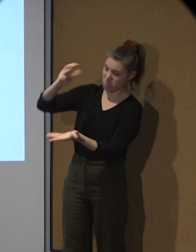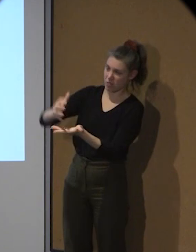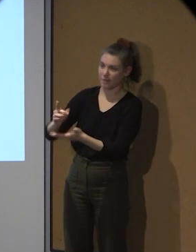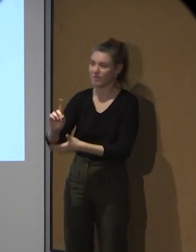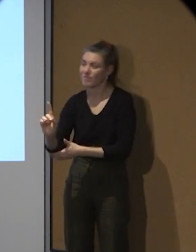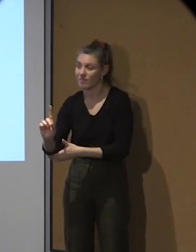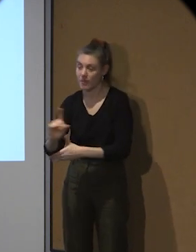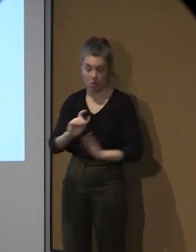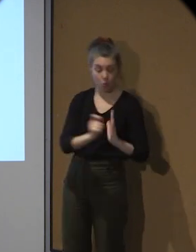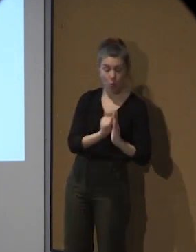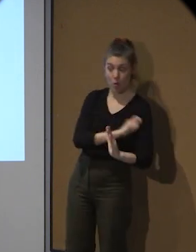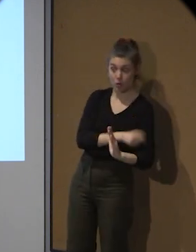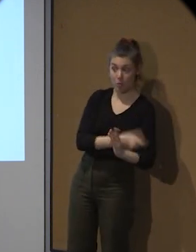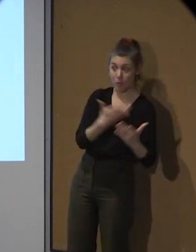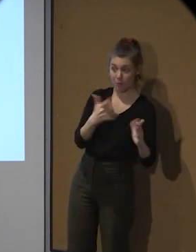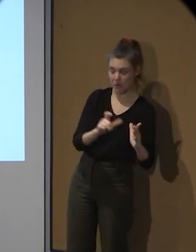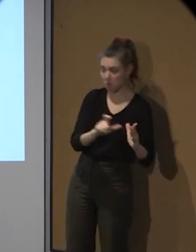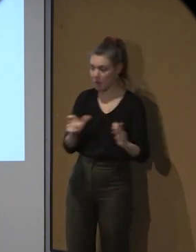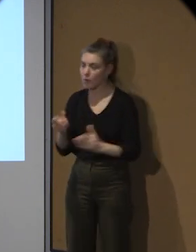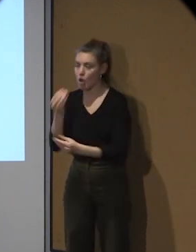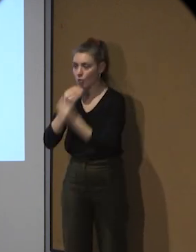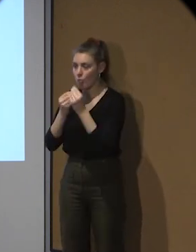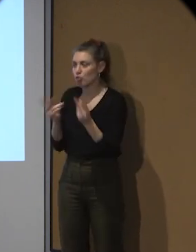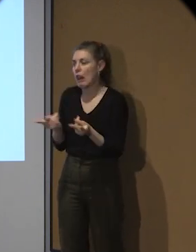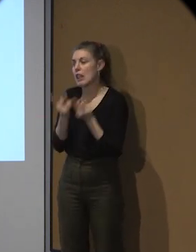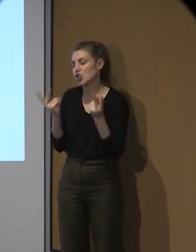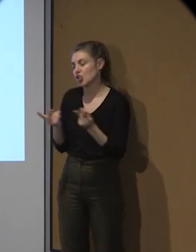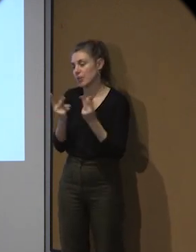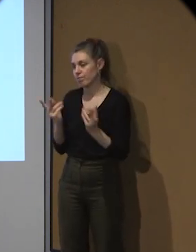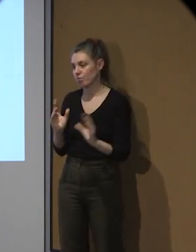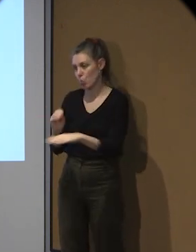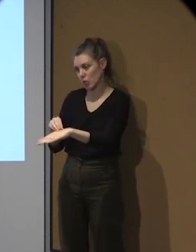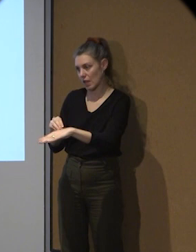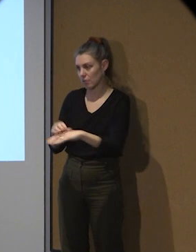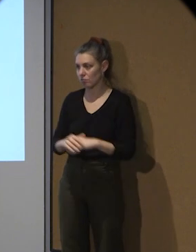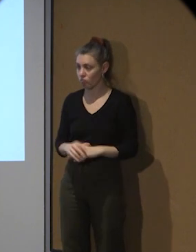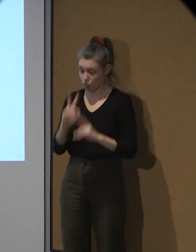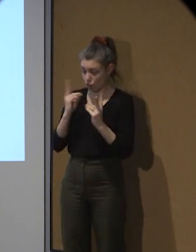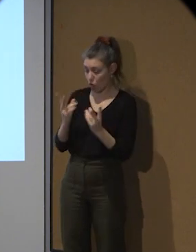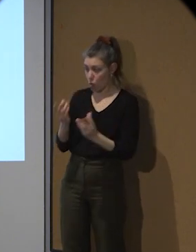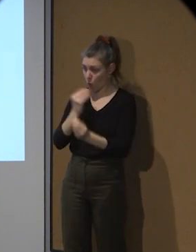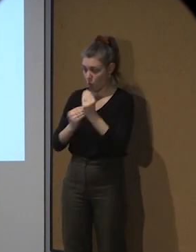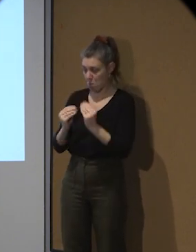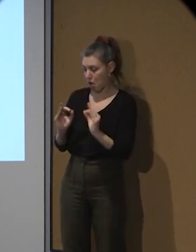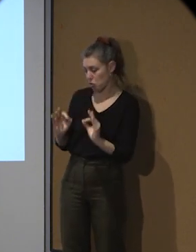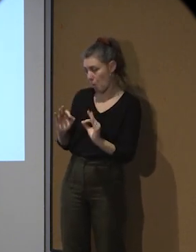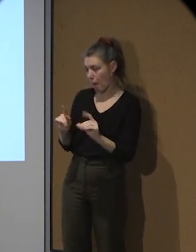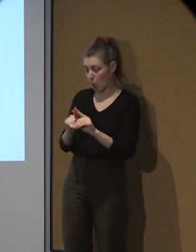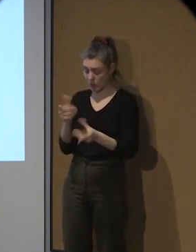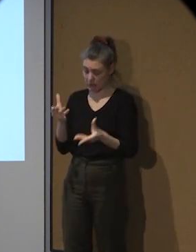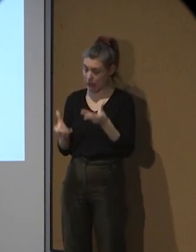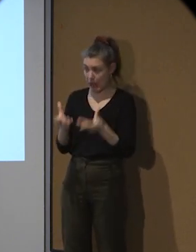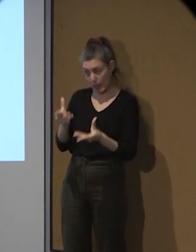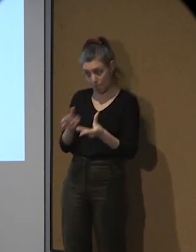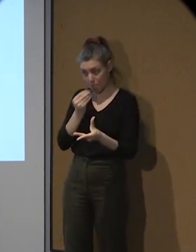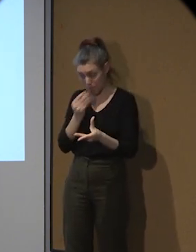Le repas d'après, ensuite, oui. Mais le repas qui suit une activité physique est moyen. Il est équilibré et